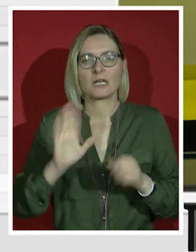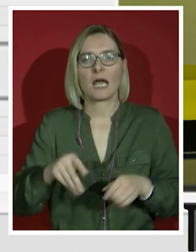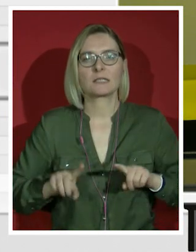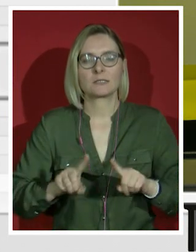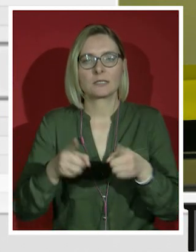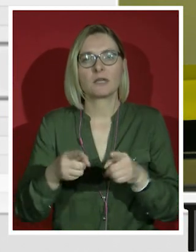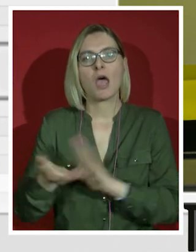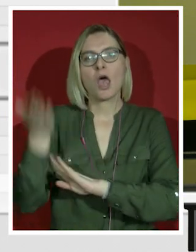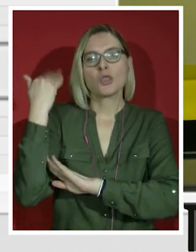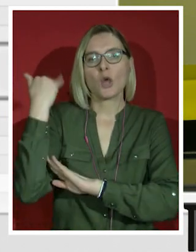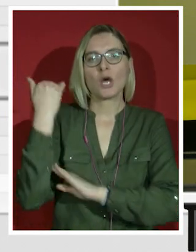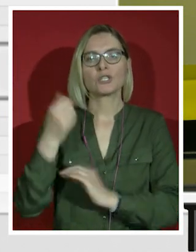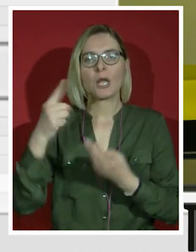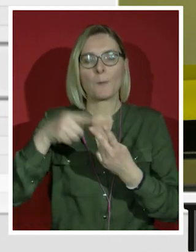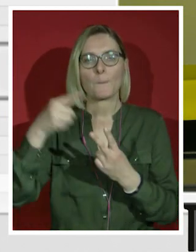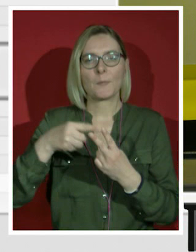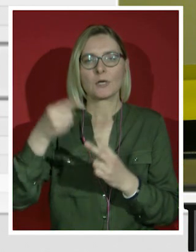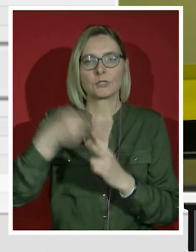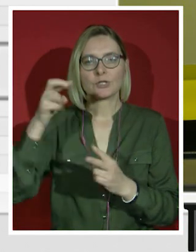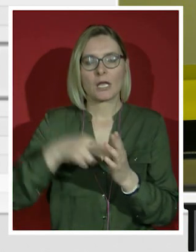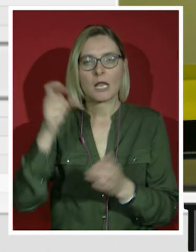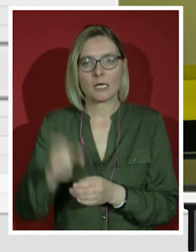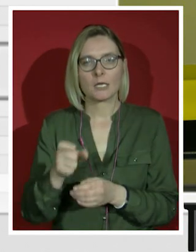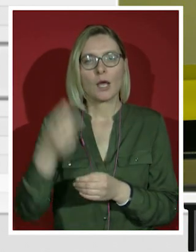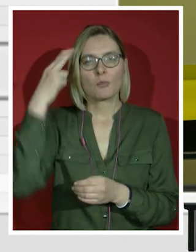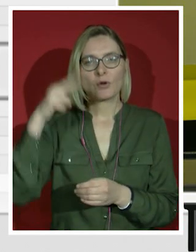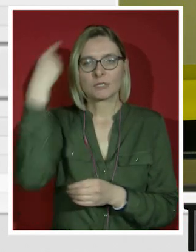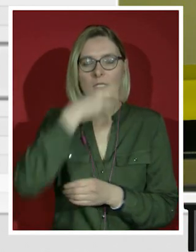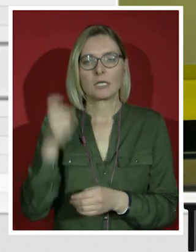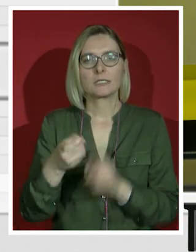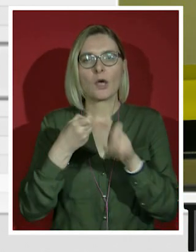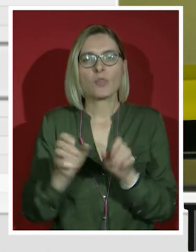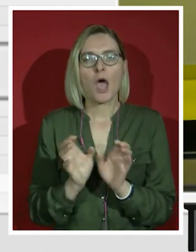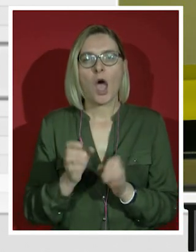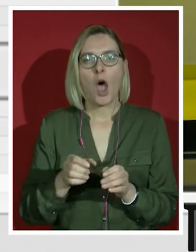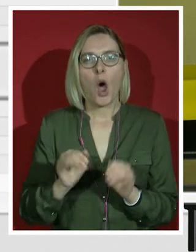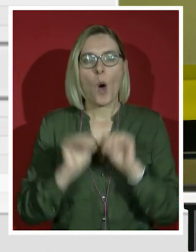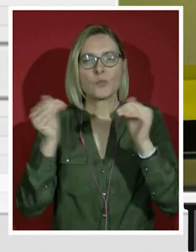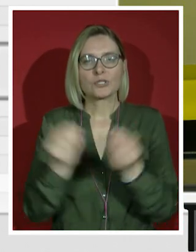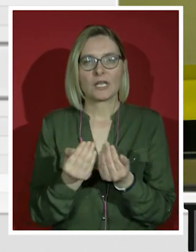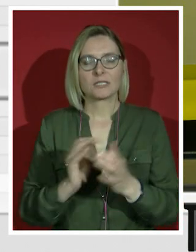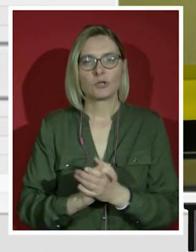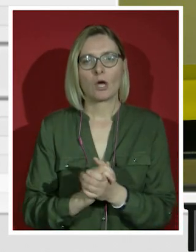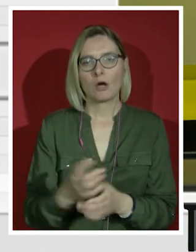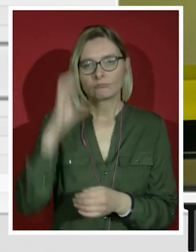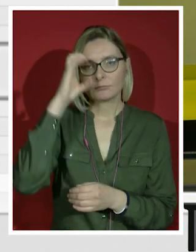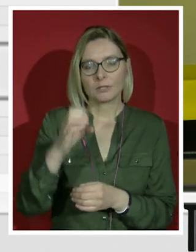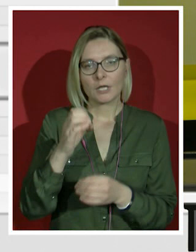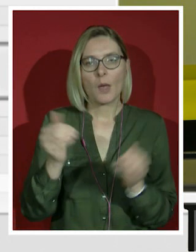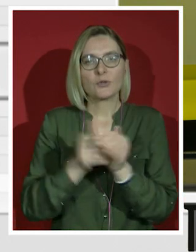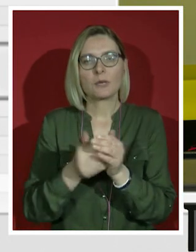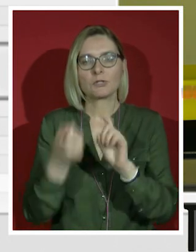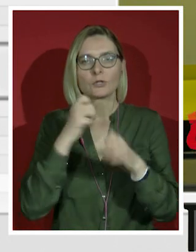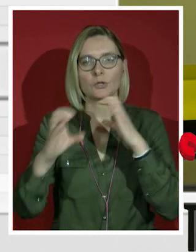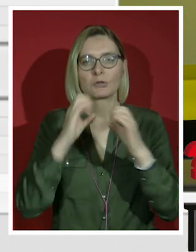на тогашните пчелари, еминентни лица од обшеството. Согледувајќи ја потребата од едукација,